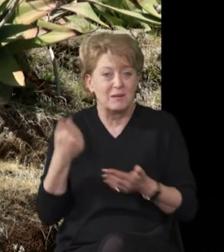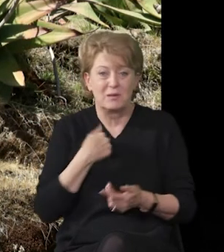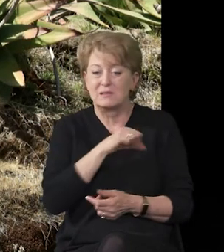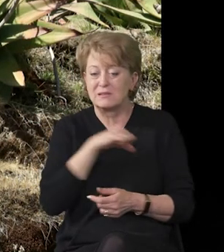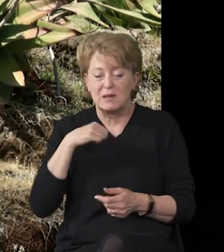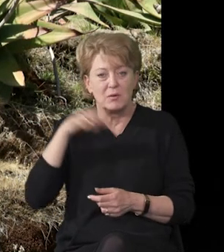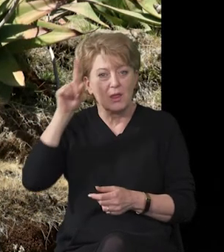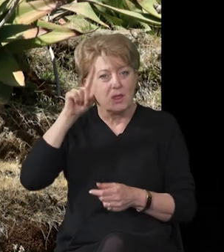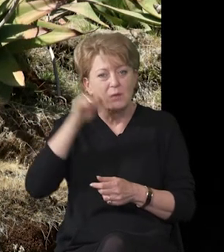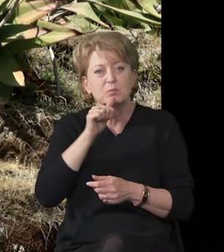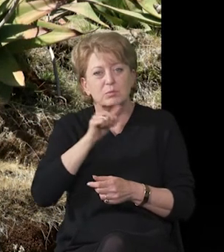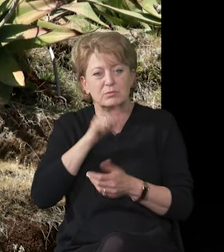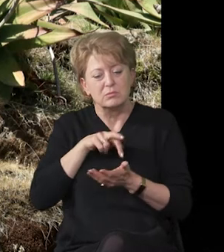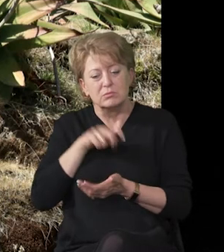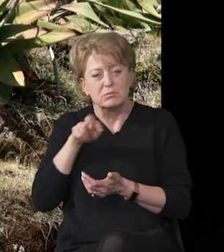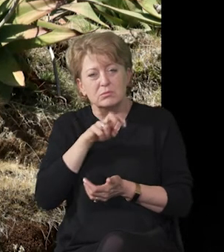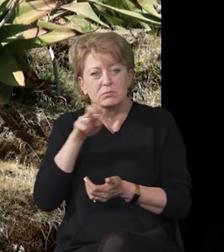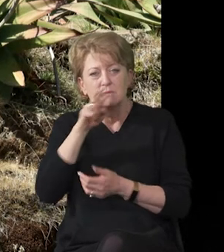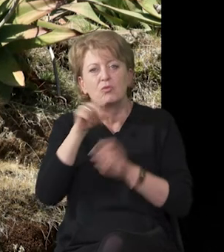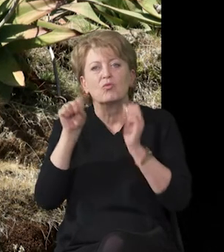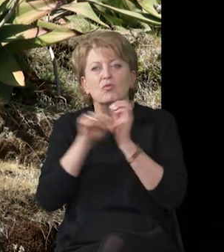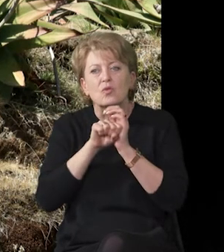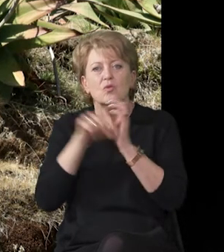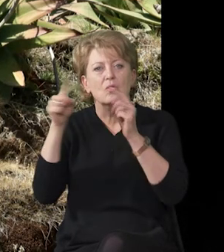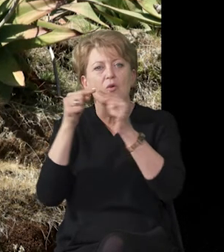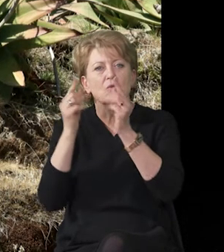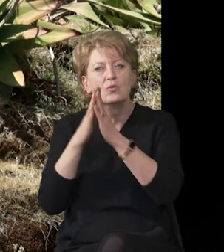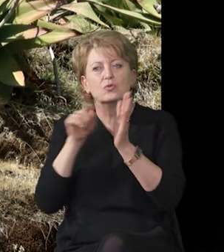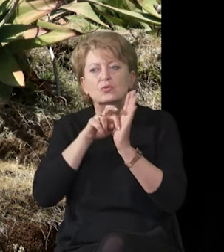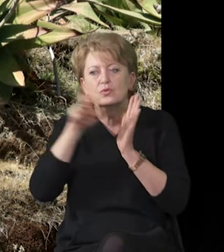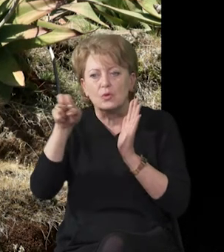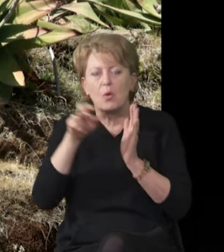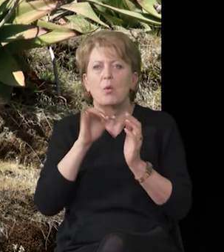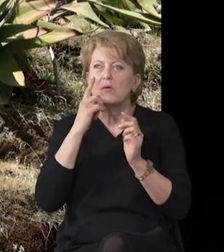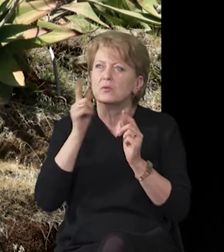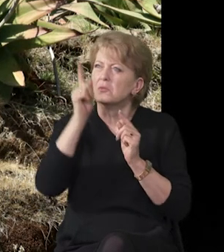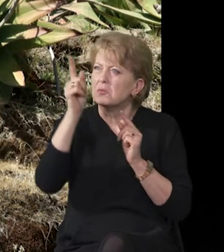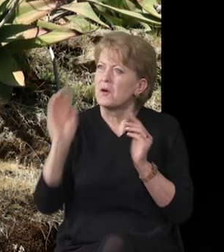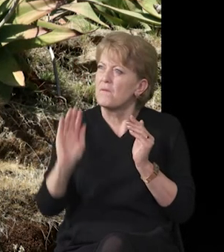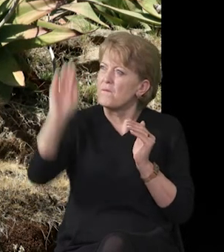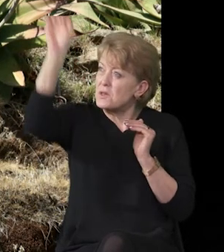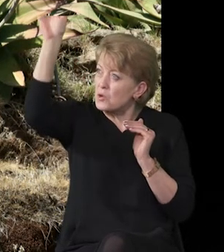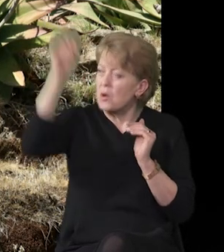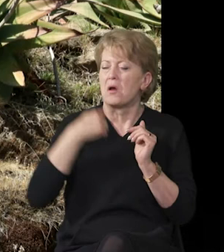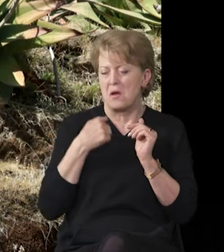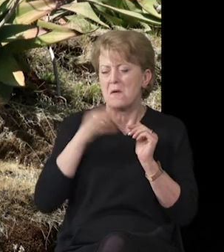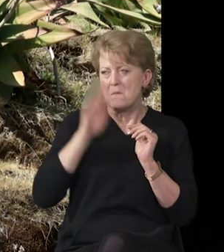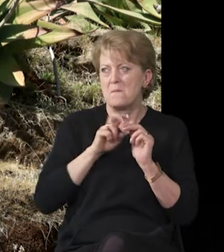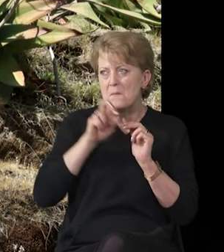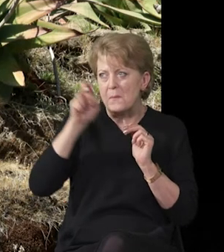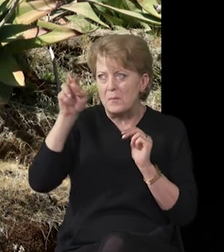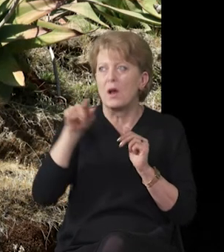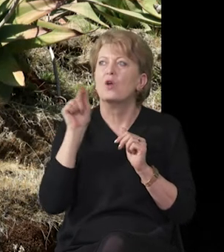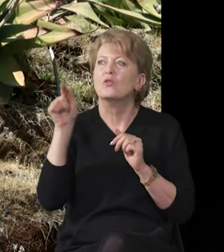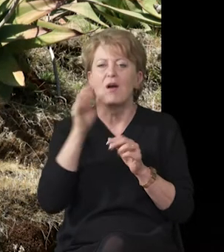klasztoru Asheton Mariam i w kierunku jednej z wyższych gór w tamtej okolicy. To był czas kwitnienia aloesów,